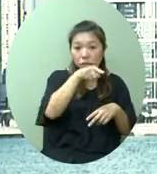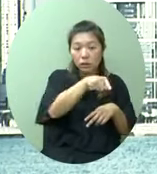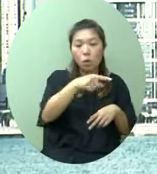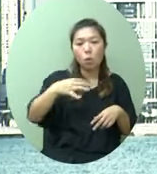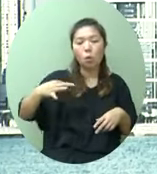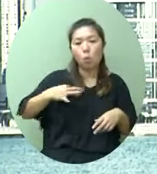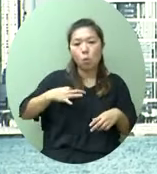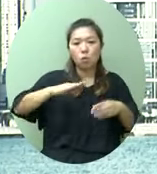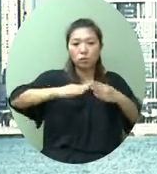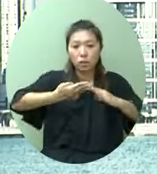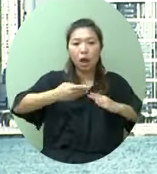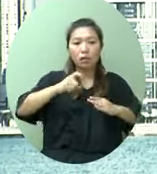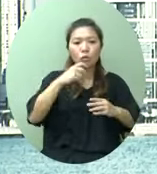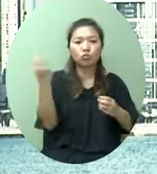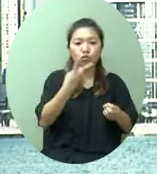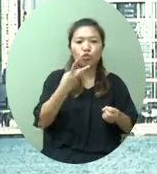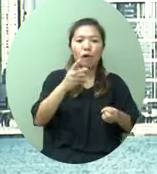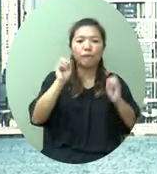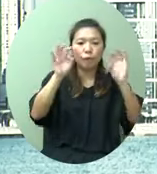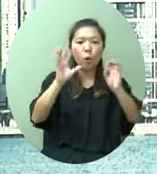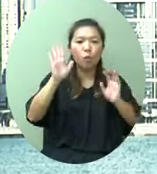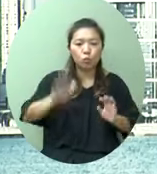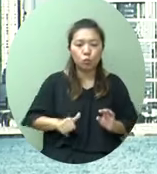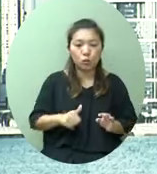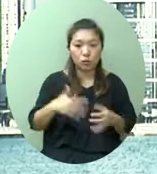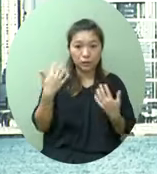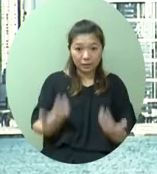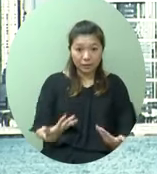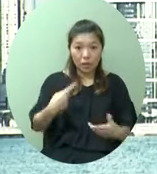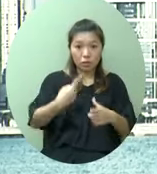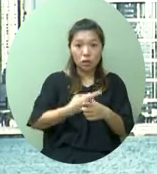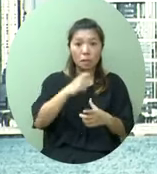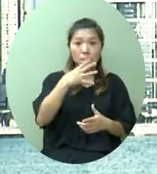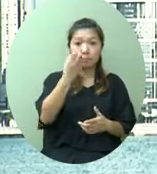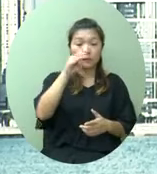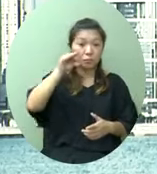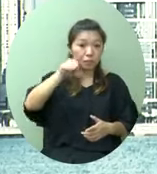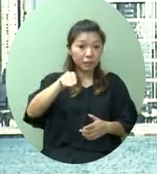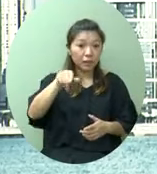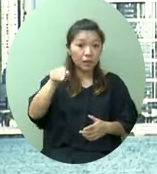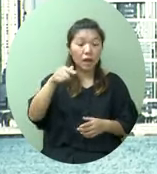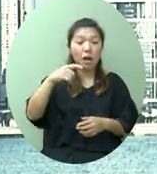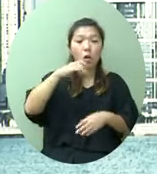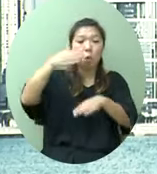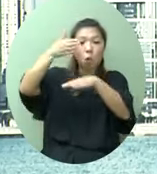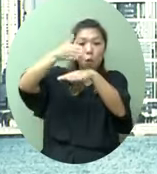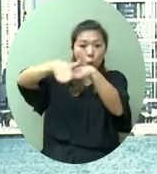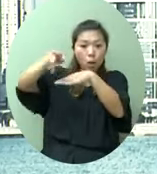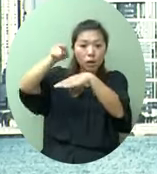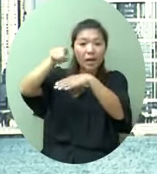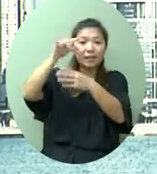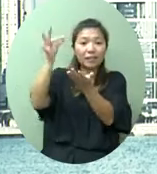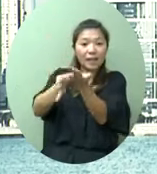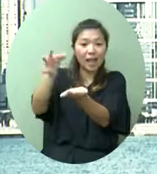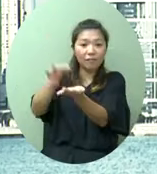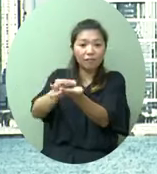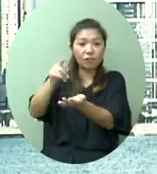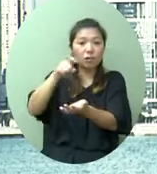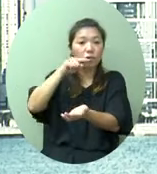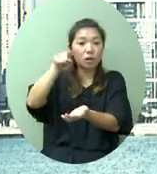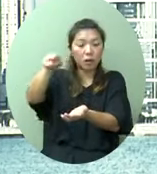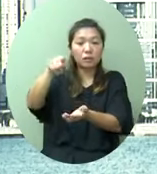深圳市政府咧，亦都會將喺呢個月咧就會發行50億元嘅離岸人民幣嘅地方債券，其中係包括一